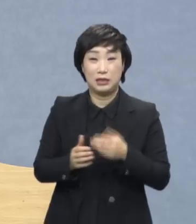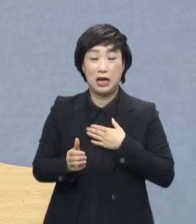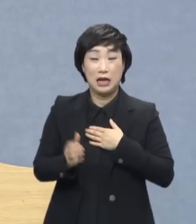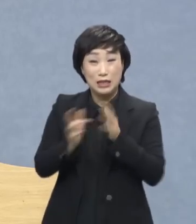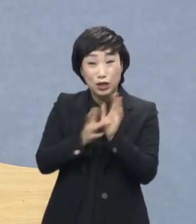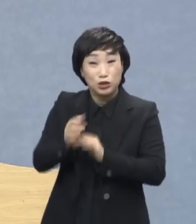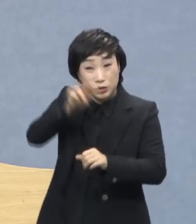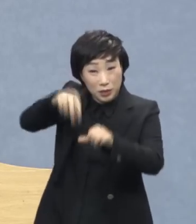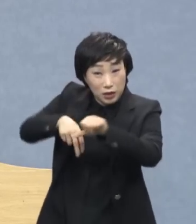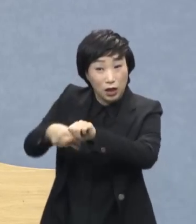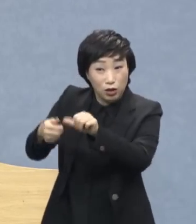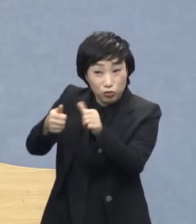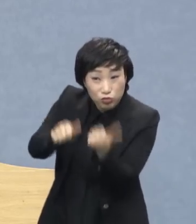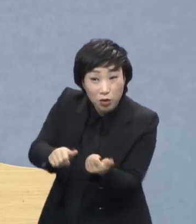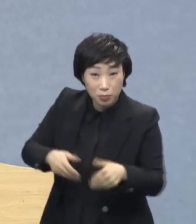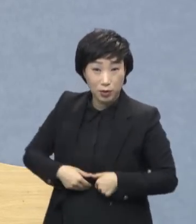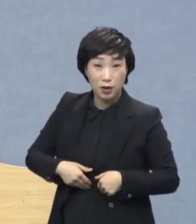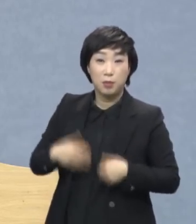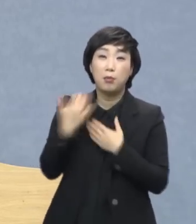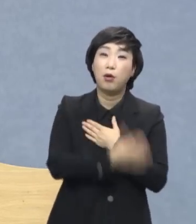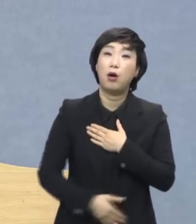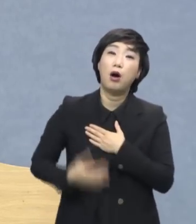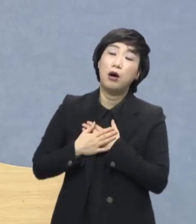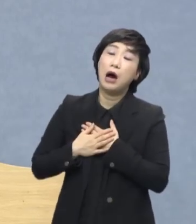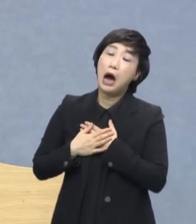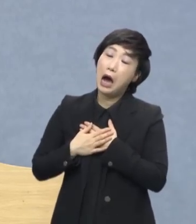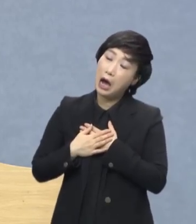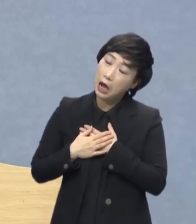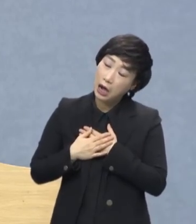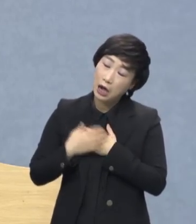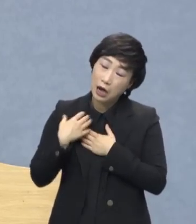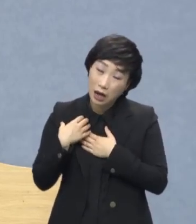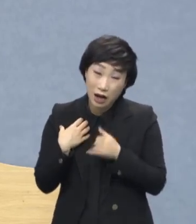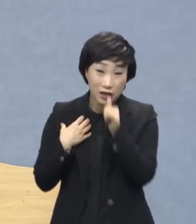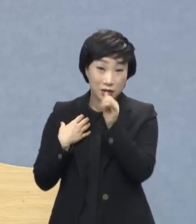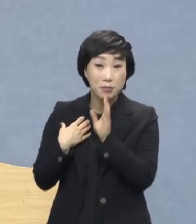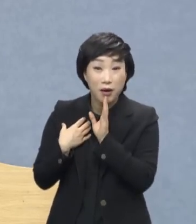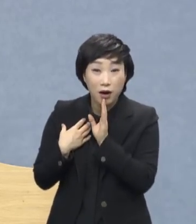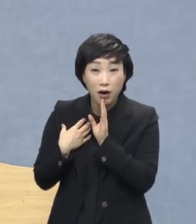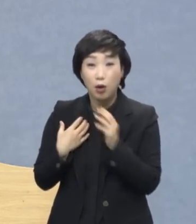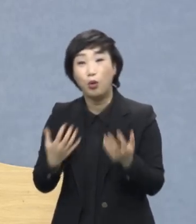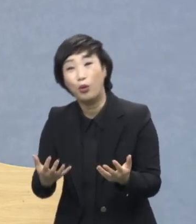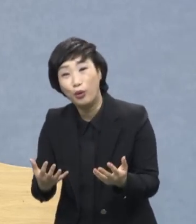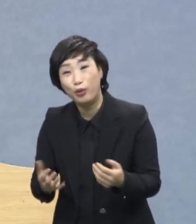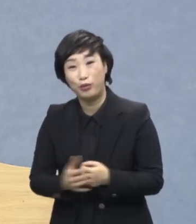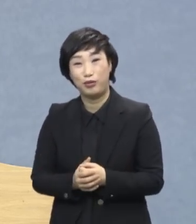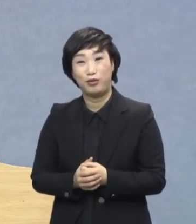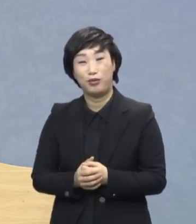죽어야 되는데 몸은 너무 참 사람이기 때문에 어떡하나 이걸